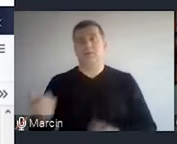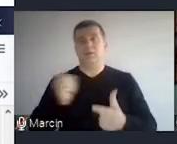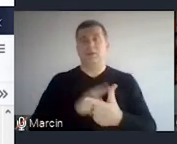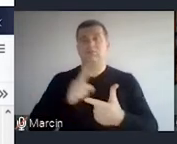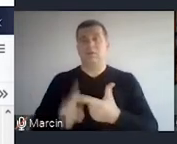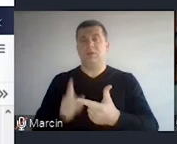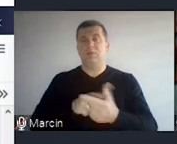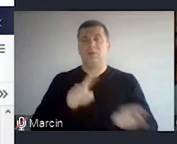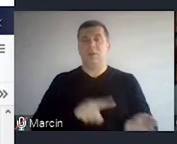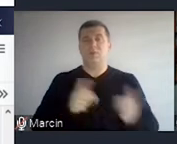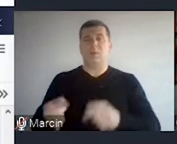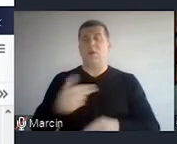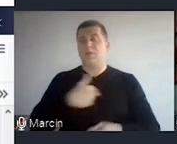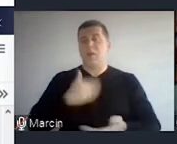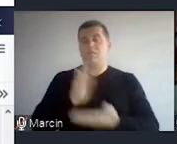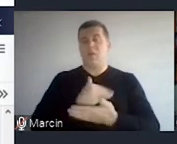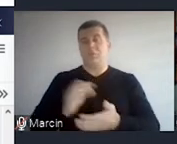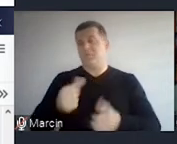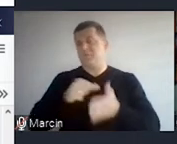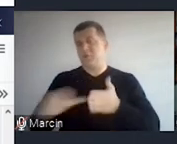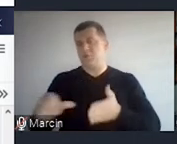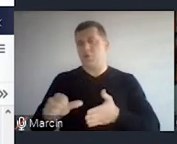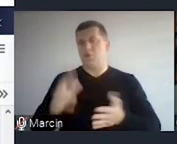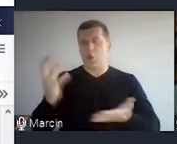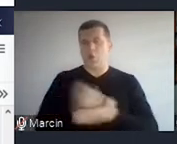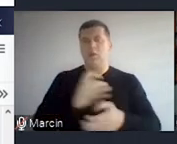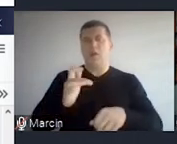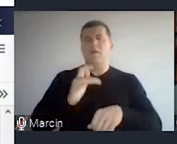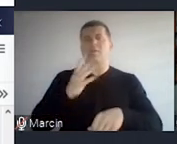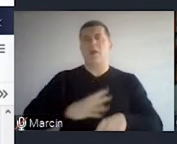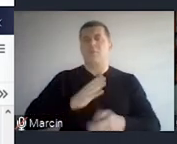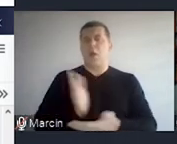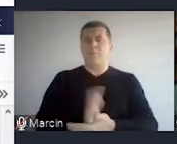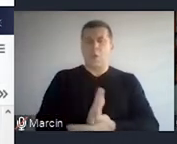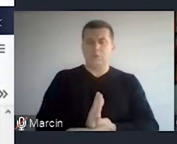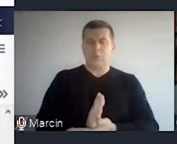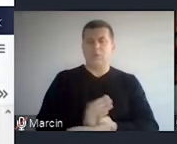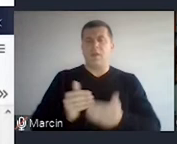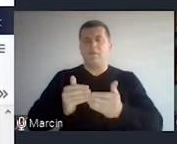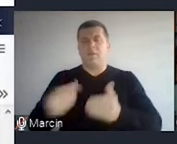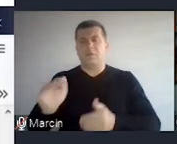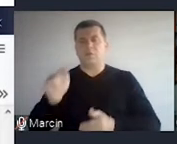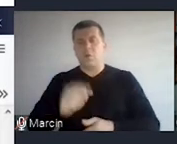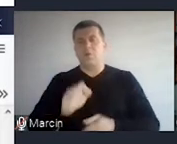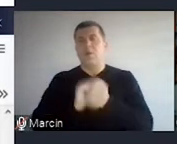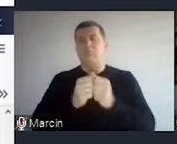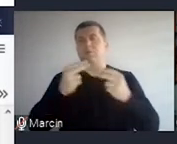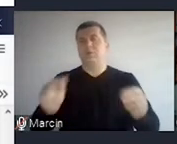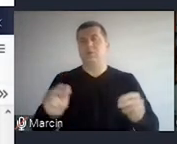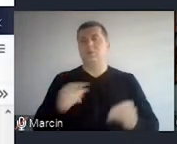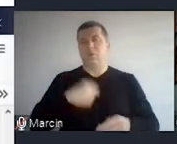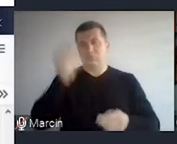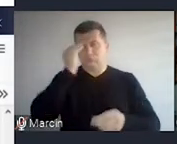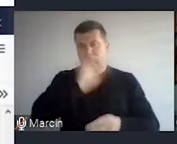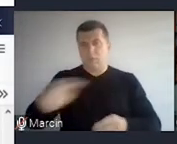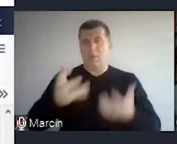naszym województwie wyjątkowo albo osiągnięto wartość pośrednią i większą od niej, albo nie. Stąd zachęcam